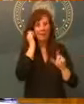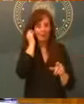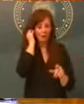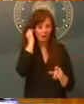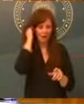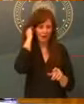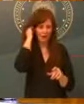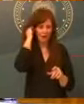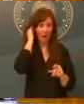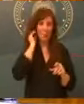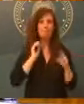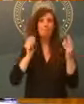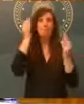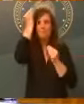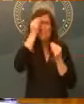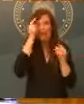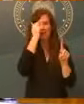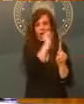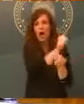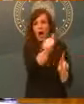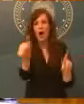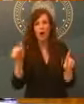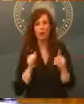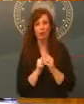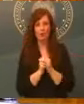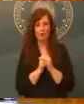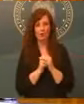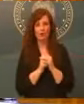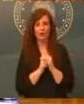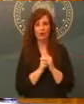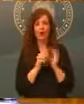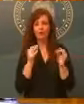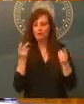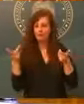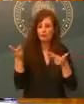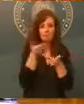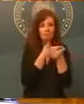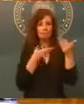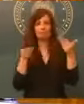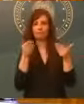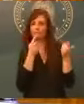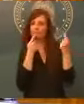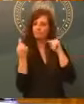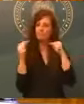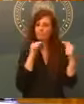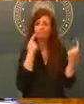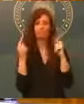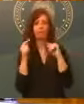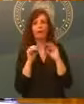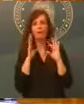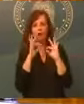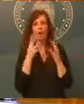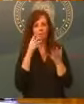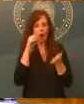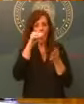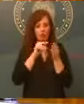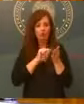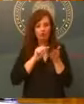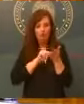imparino il più possibile confrontandosi che la scuola sia il presidio della democrazia